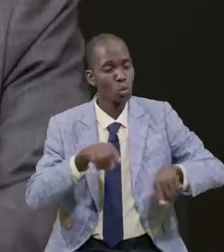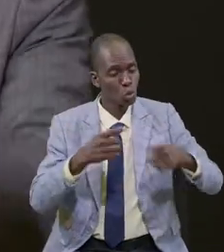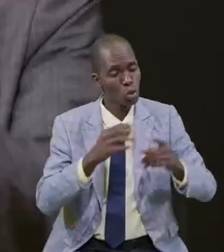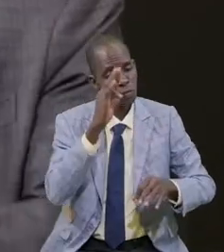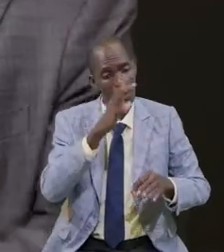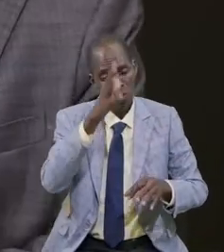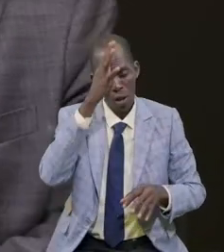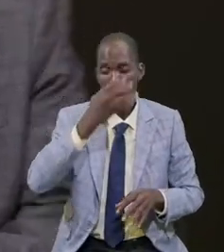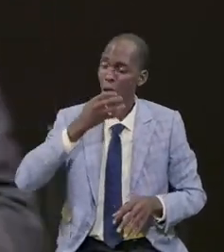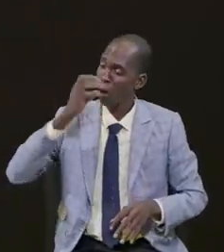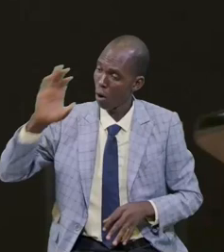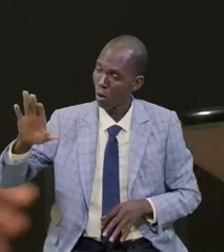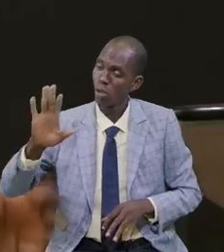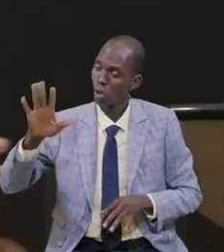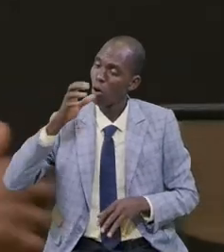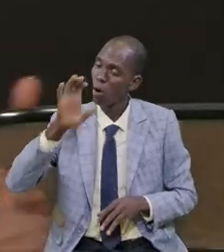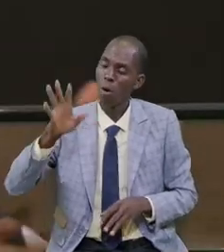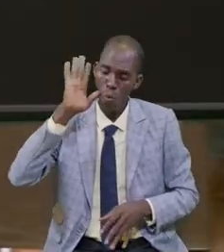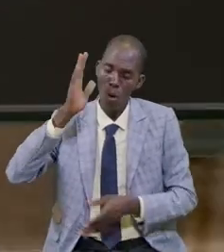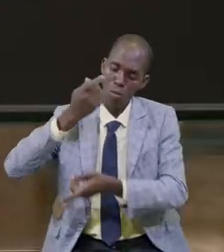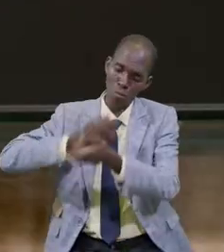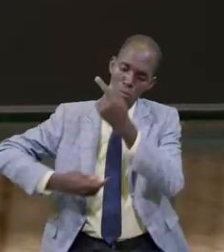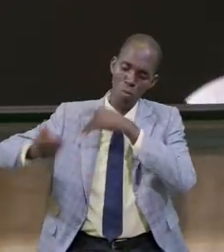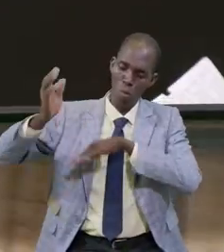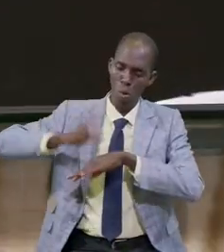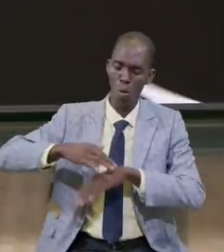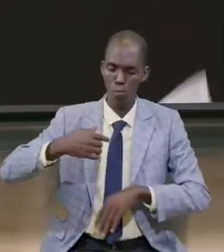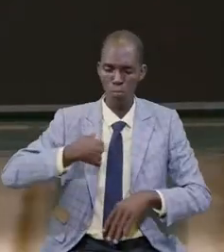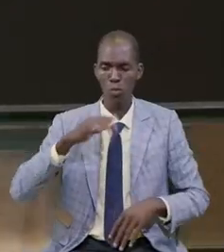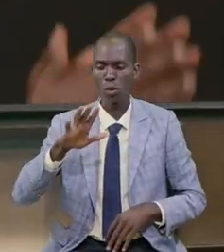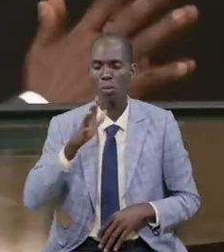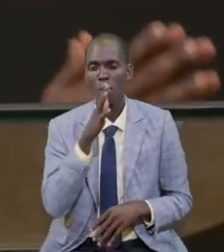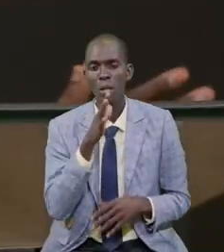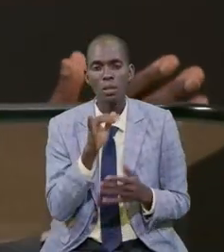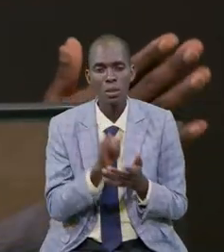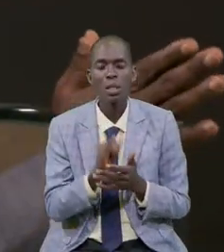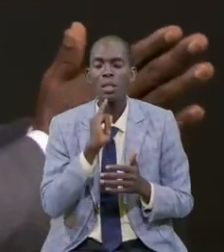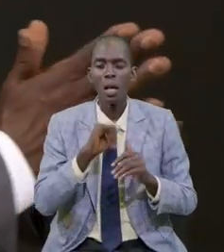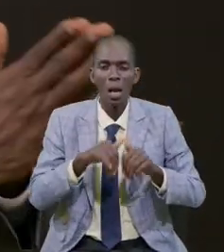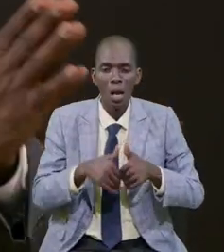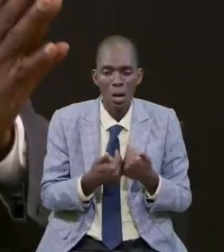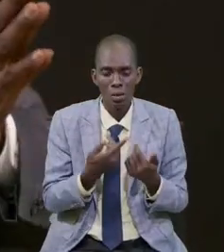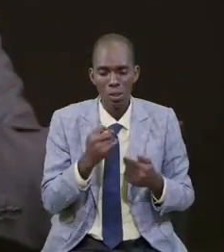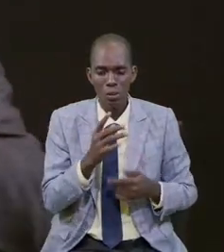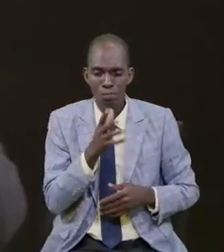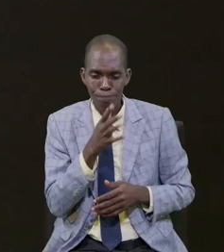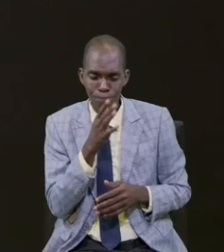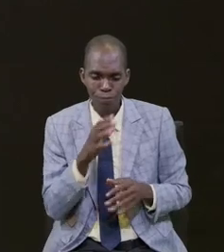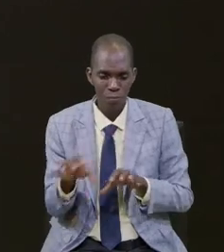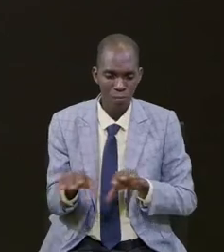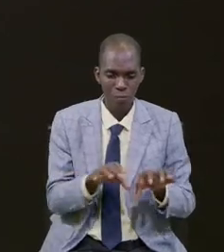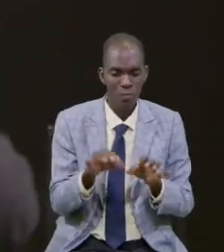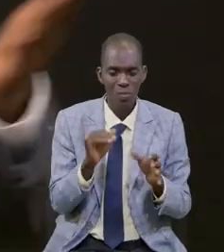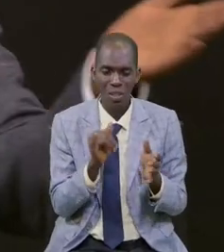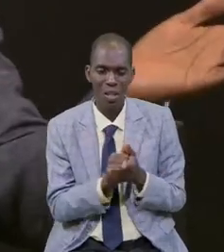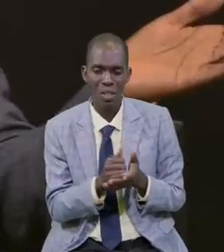vienne sur moi. Oh, vous, gens de petite foi, vous savez, vous connaissez bien l'histoire, c'est ainsi qu'ils